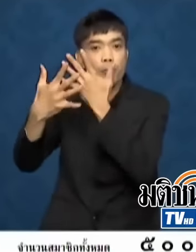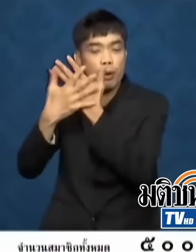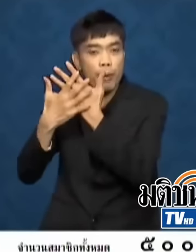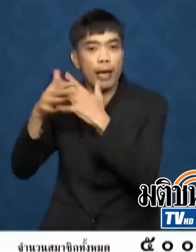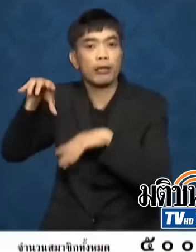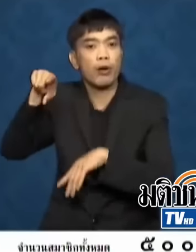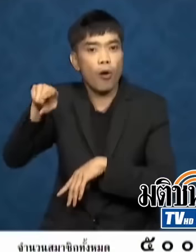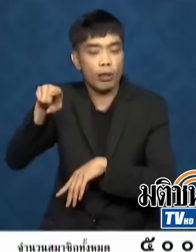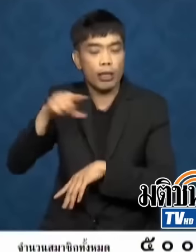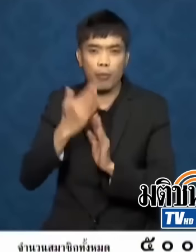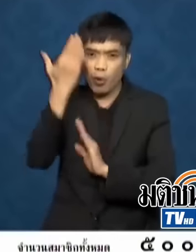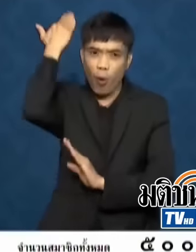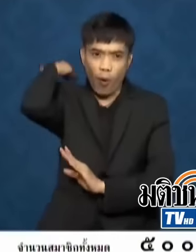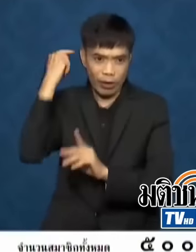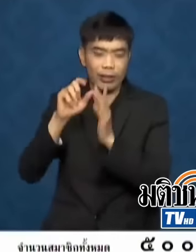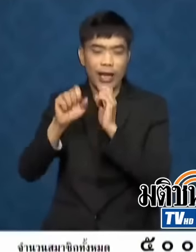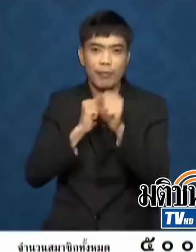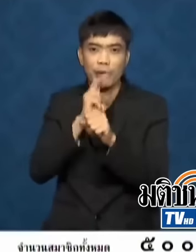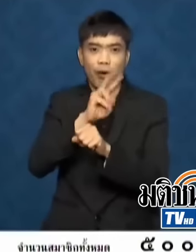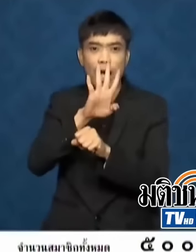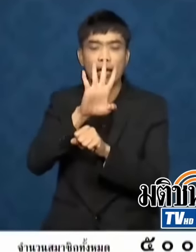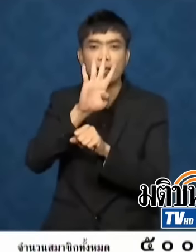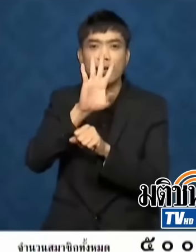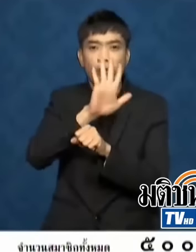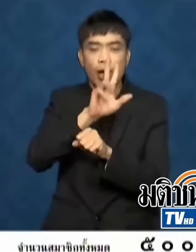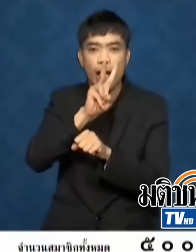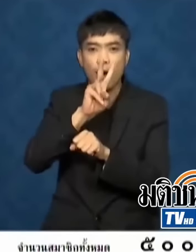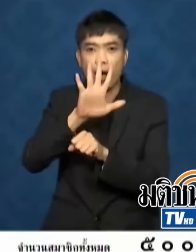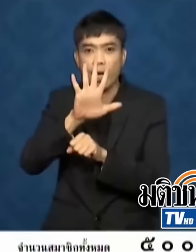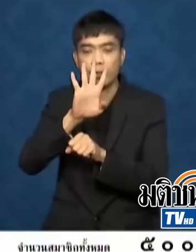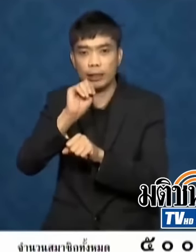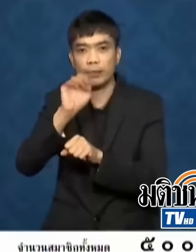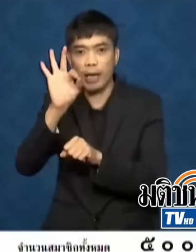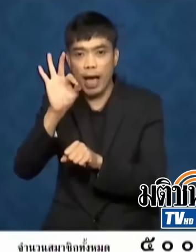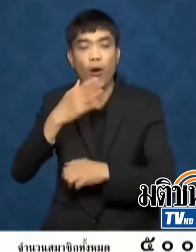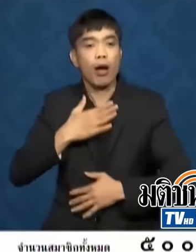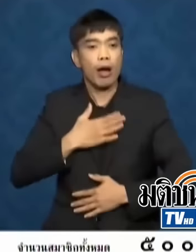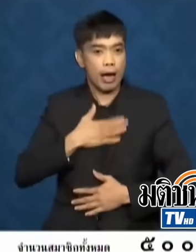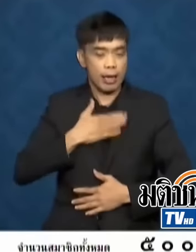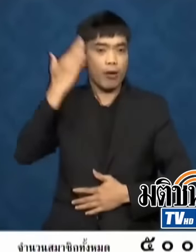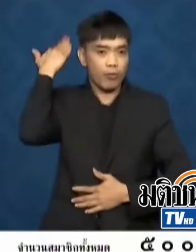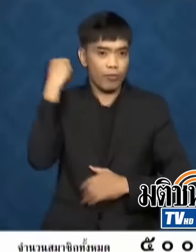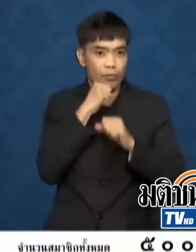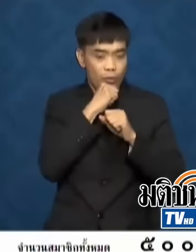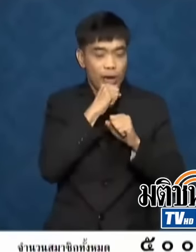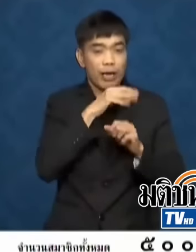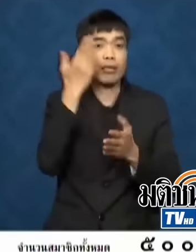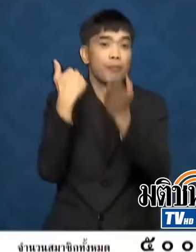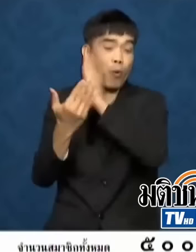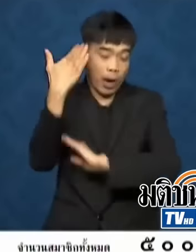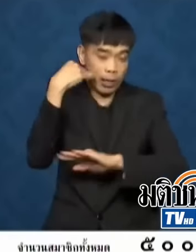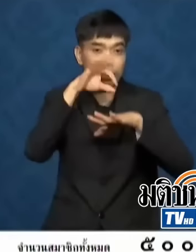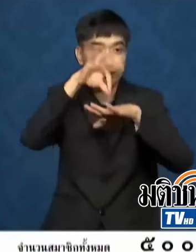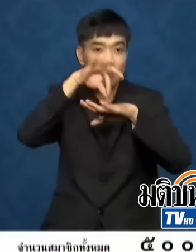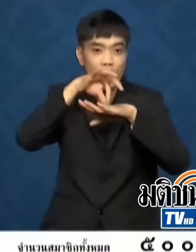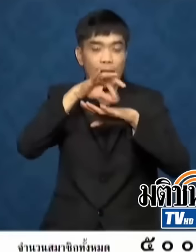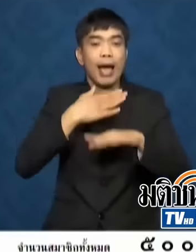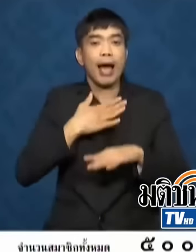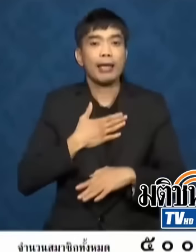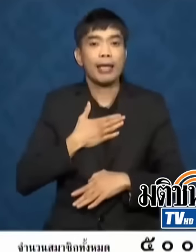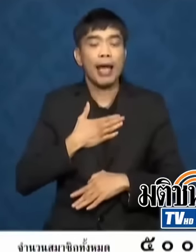มจำไม่ผิดคุณลุงผมเนี่ยครับเป็นอดีตรองอธิบดีกรมราชทัณฑ์ท่านอาทิตย์พลทองผมถูกเชิญเข้าไปเป็นแค่ส่ว